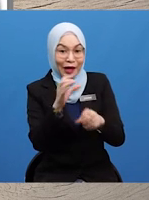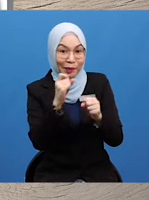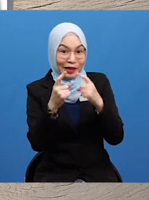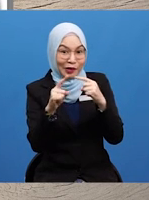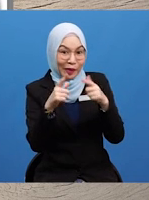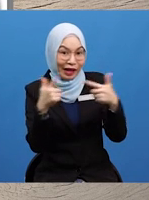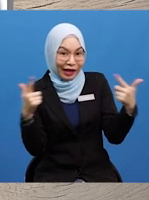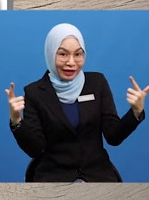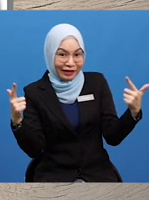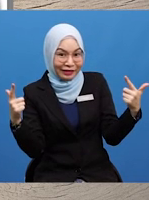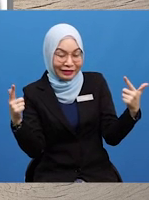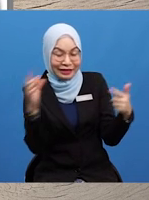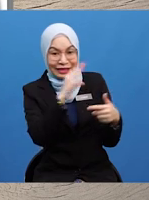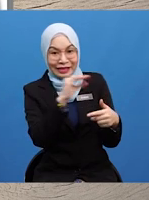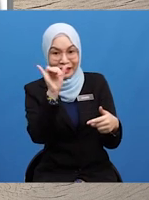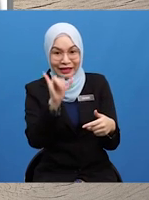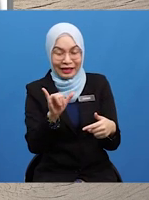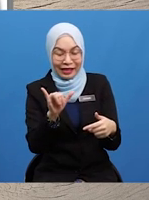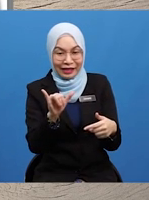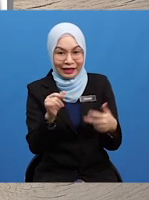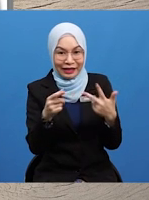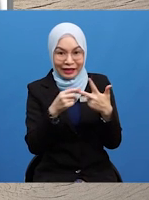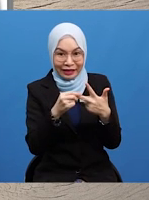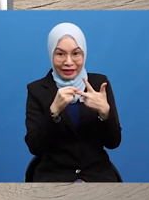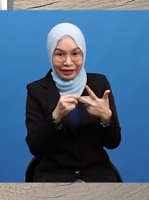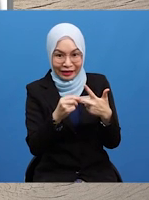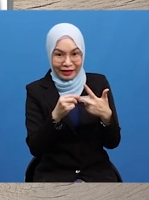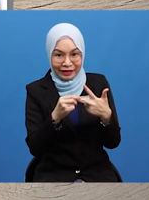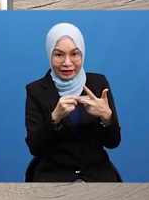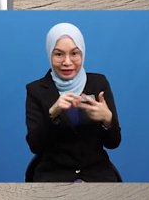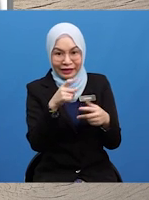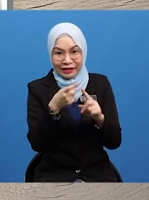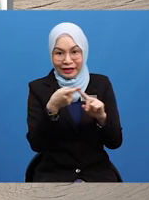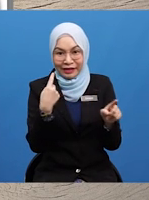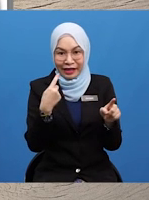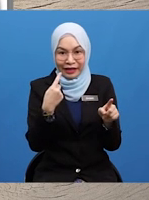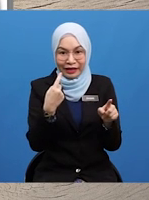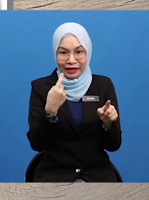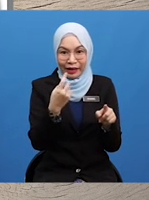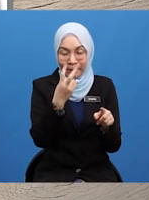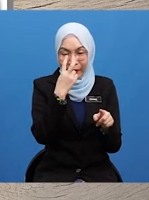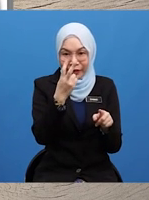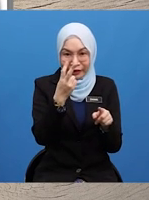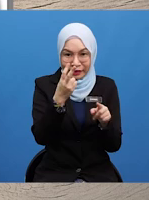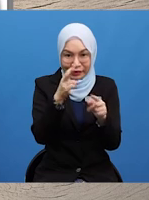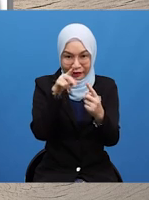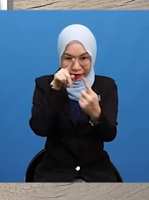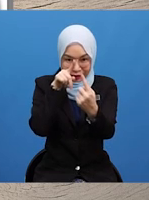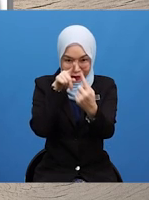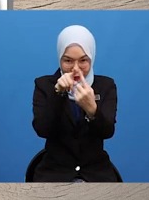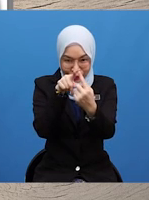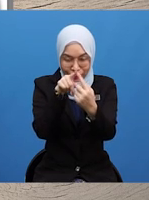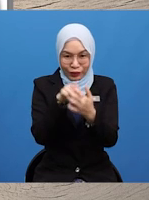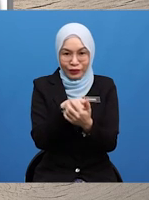yang ketiga membaca isi padu air dari kedudukan mata yang lurus dengan paras